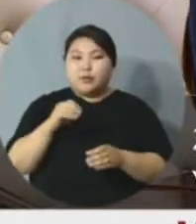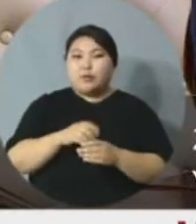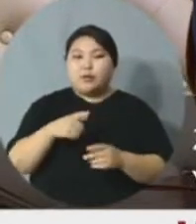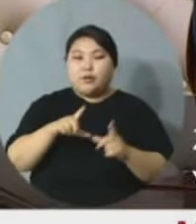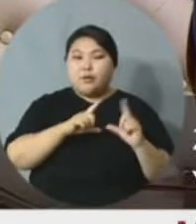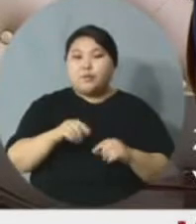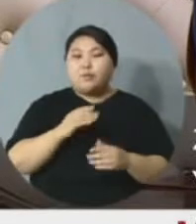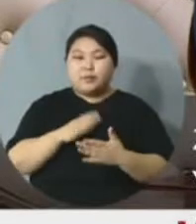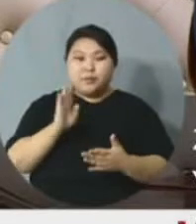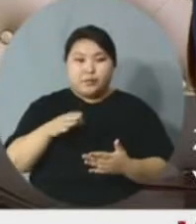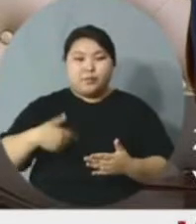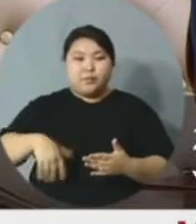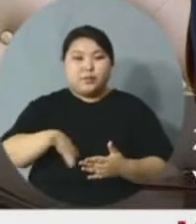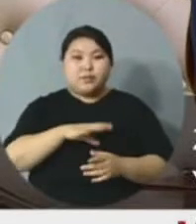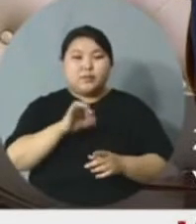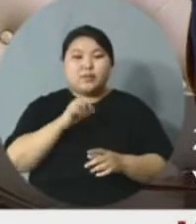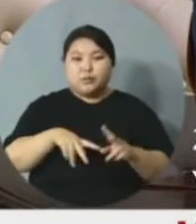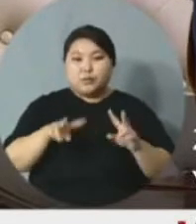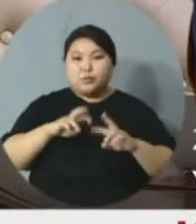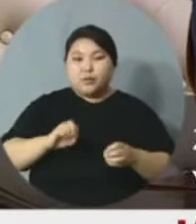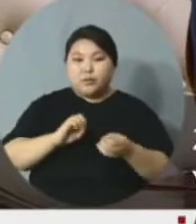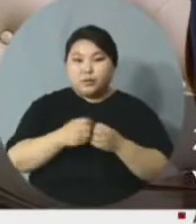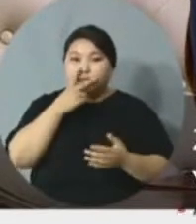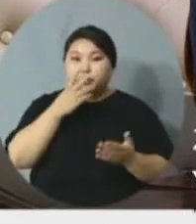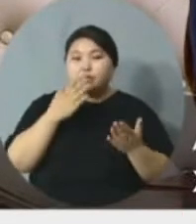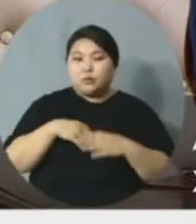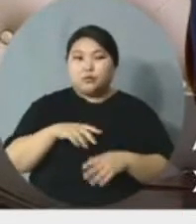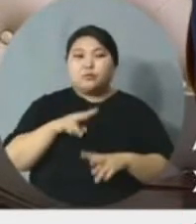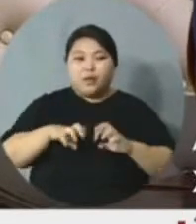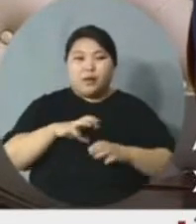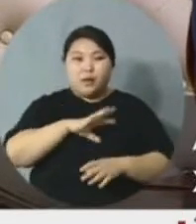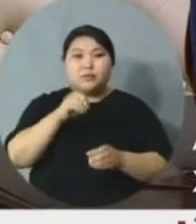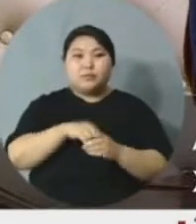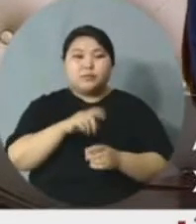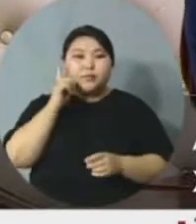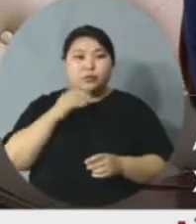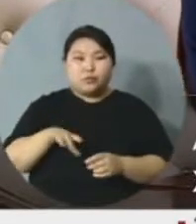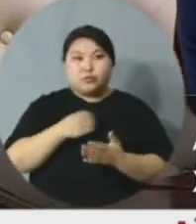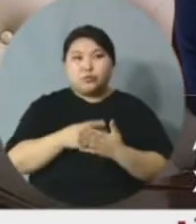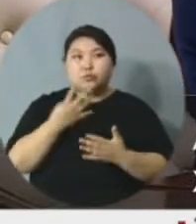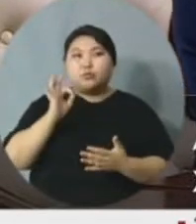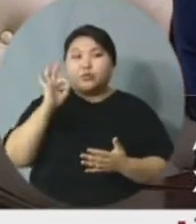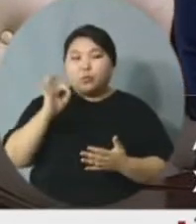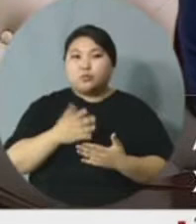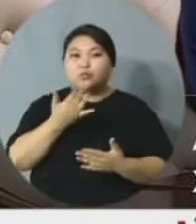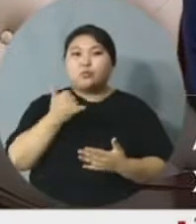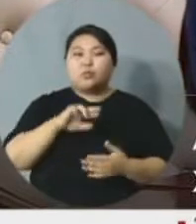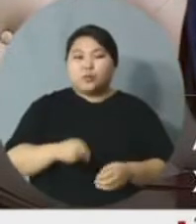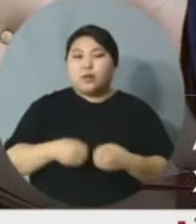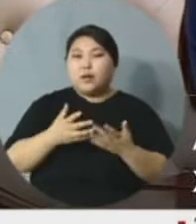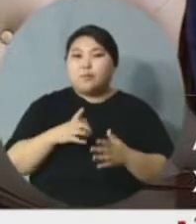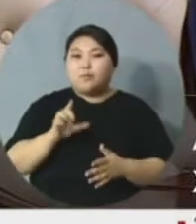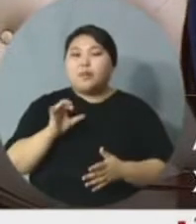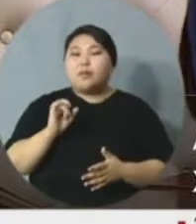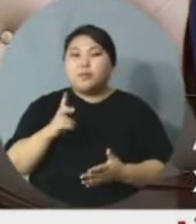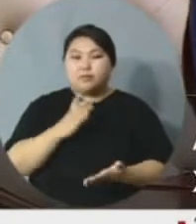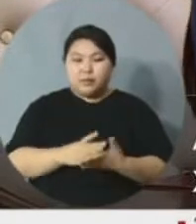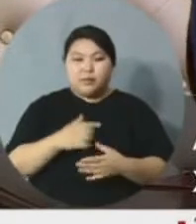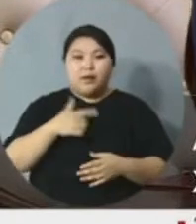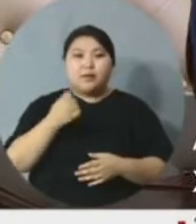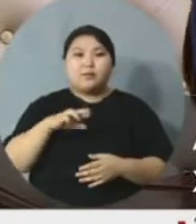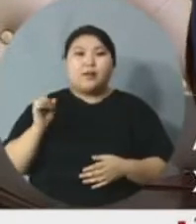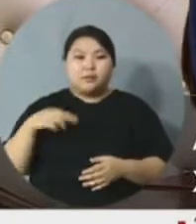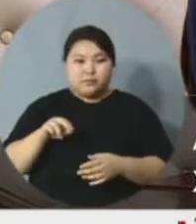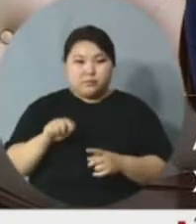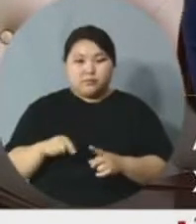асуудал. Өдөр сайхан судалгаа хийгээд үзэхээр судалгаа хийсэн залуучуудын нэг 40 орчим хүн шууд гарах хэлсэн юм байна шүү дээ.